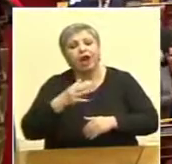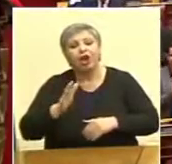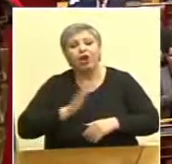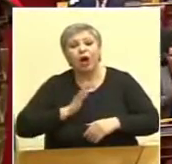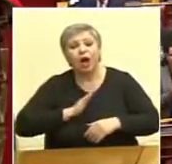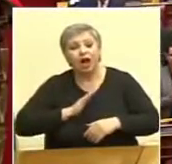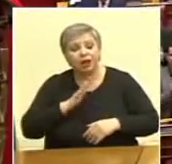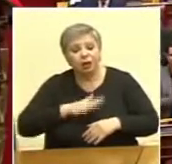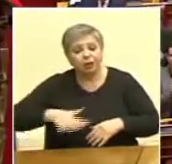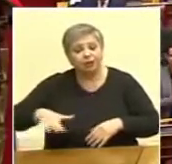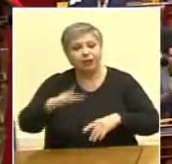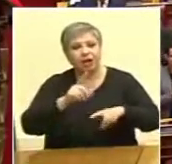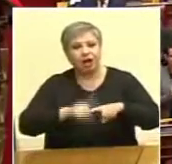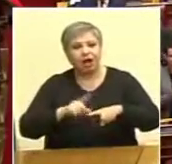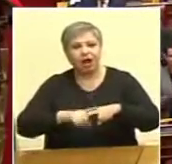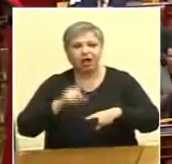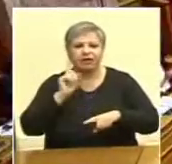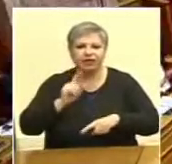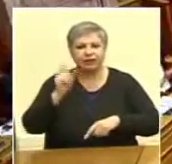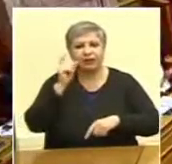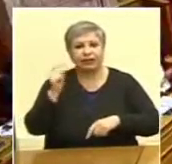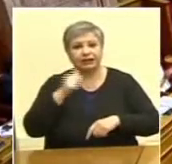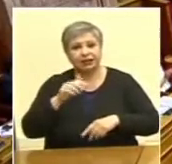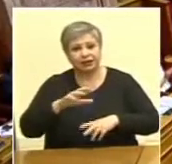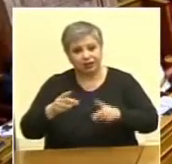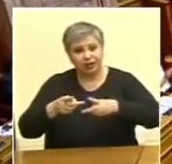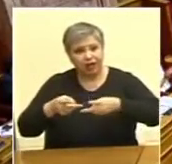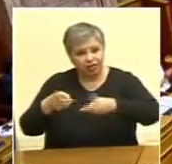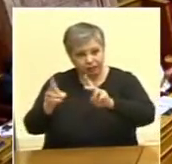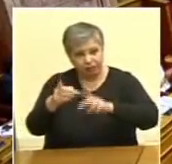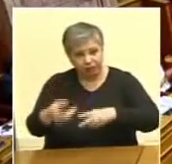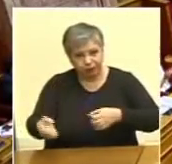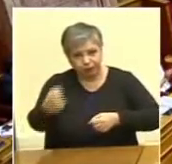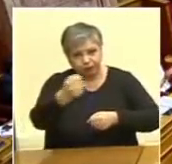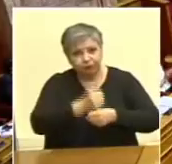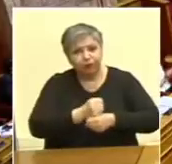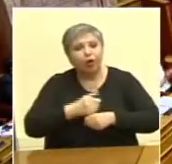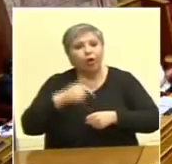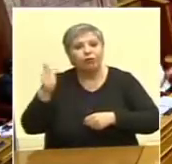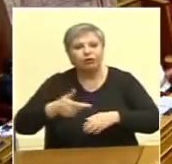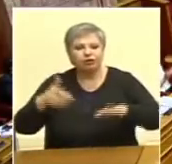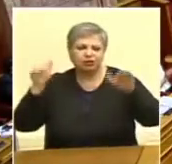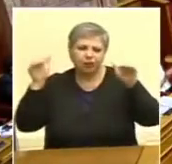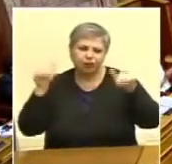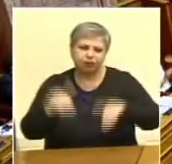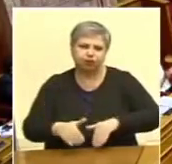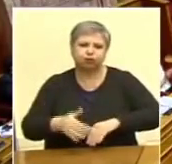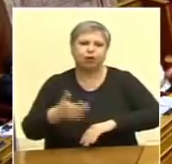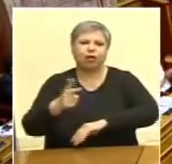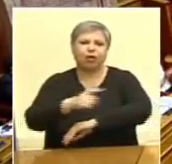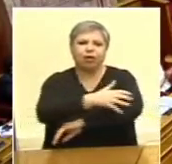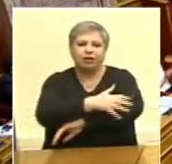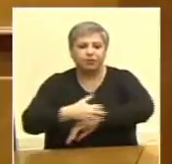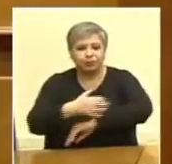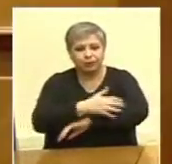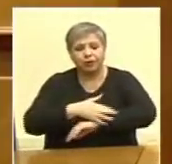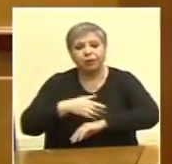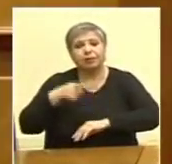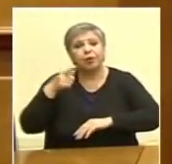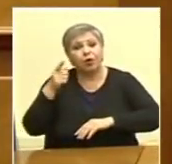αφήσουν τη χώρα να γυρίσει πίσω στη μνημονιακή λέλαπα της χρεοκοπίας και της καταστροφής που εσείς φέρατε τον τόπο και θέλετε